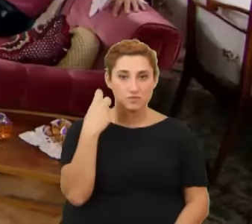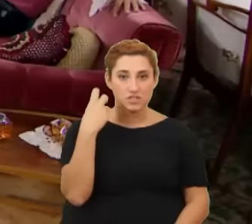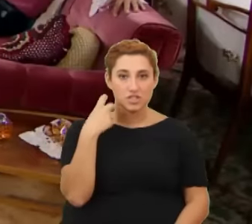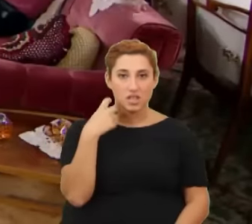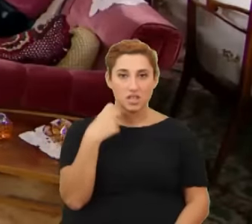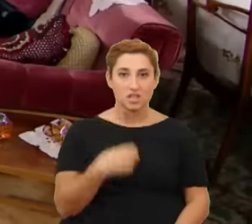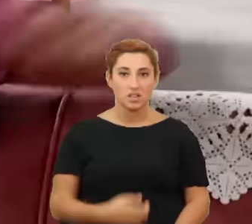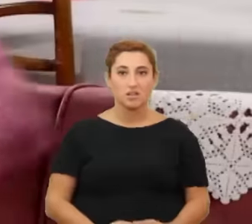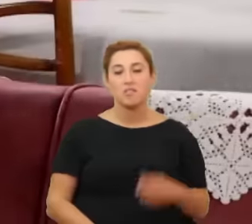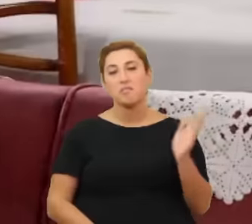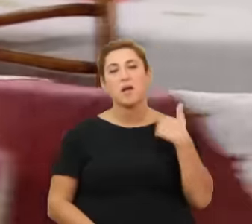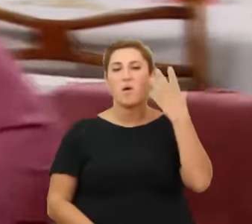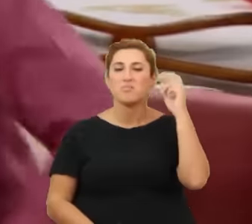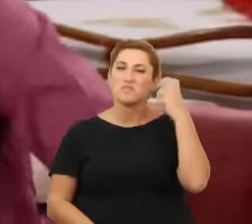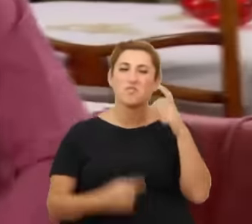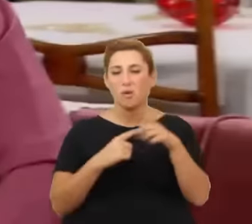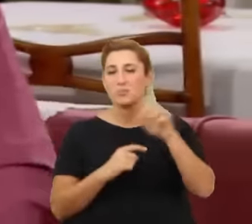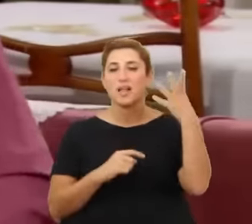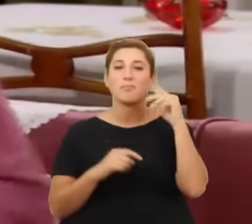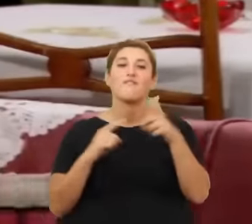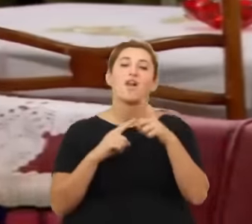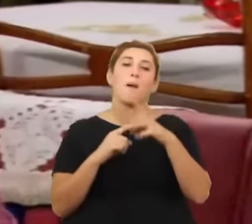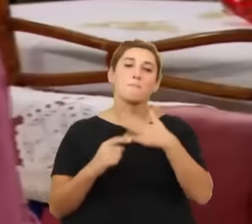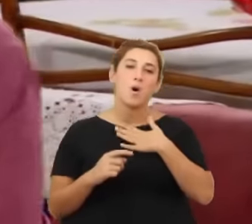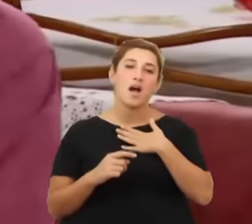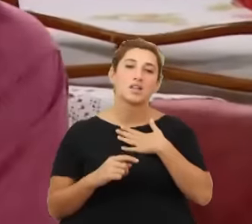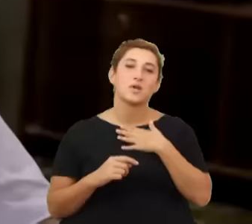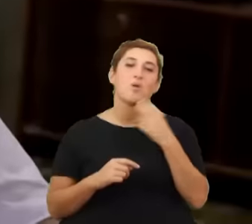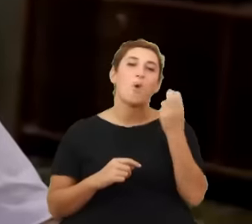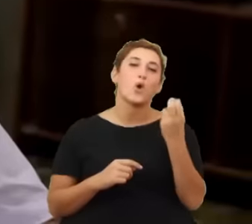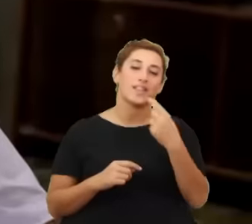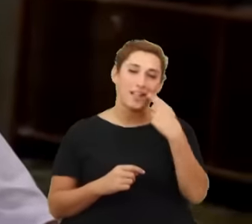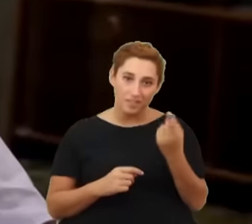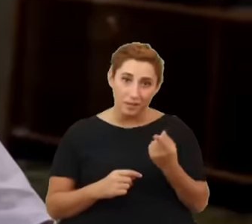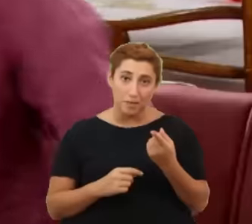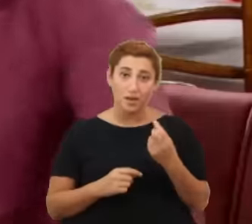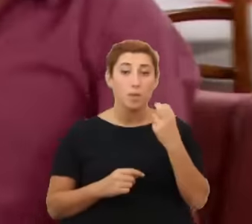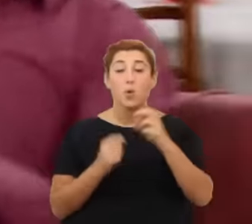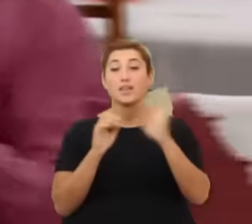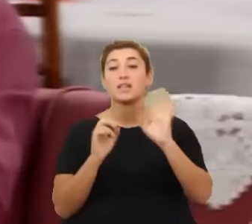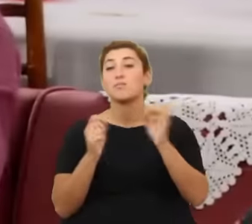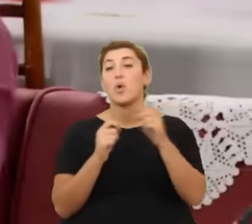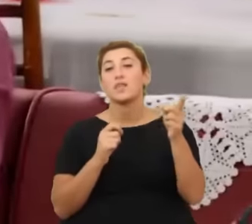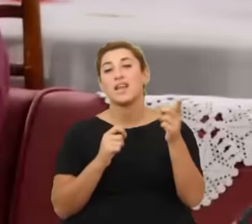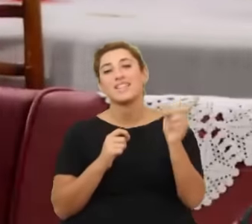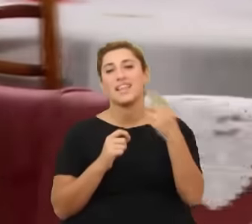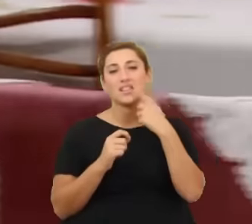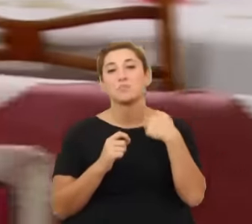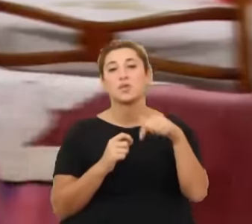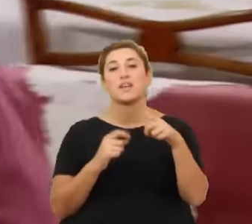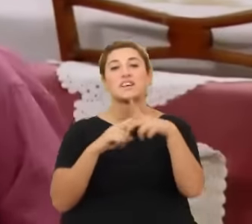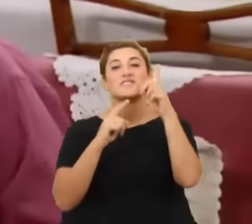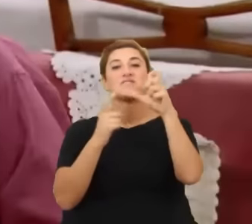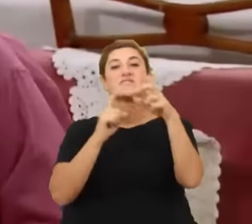Fişne. Ben anlamam o kadar fişnesinden, frambuazından. Frambuazdan zaten böğürtlen demek. Böğürtlen değil. Böğürtlen ona genelde derler, biz de ona